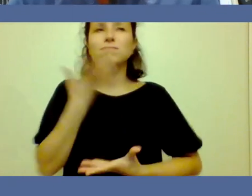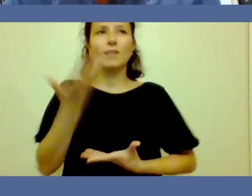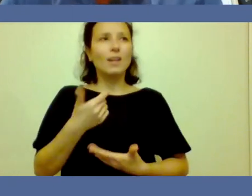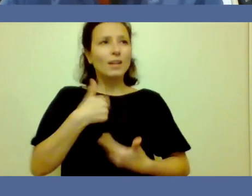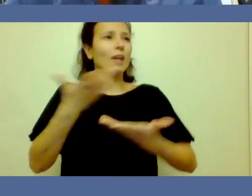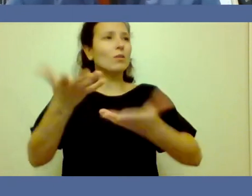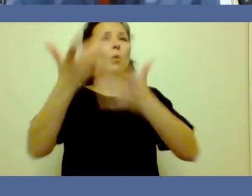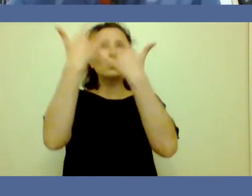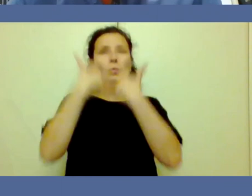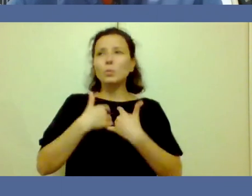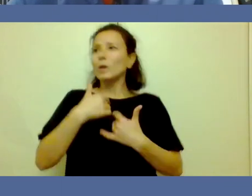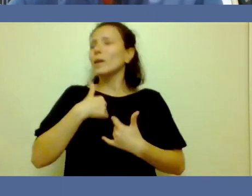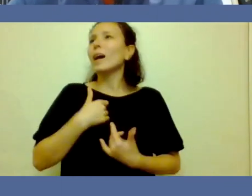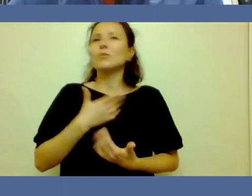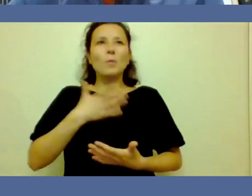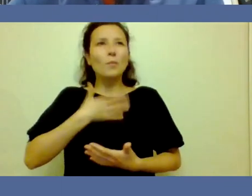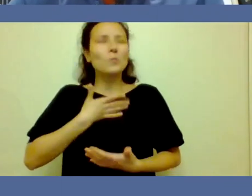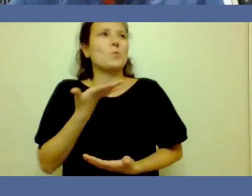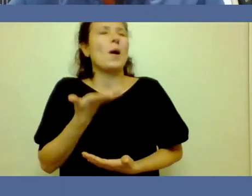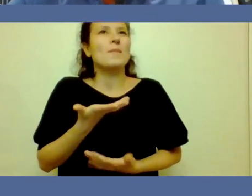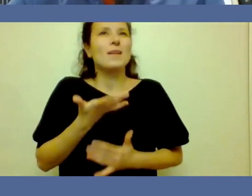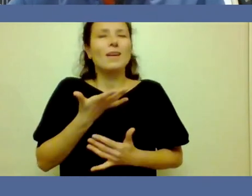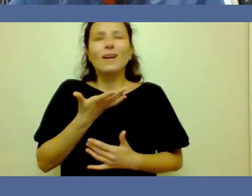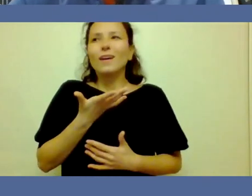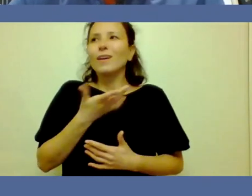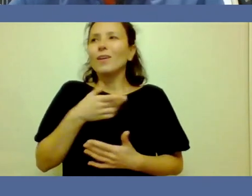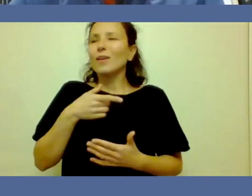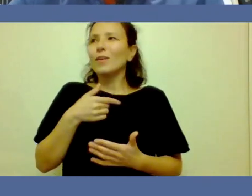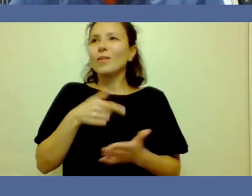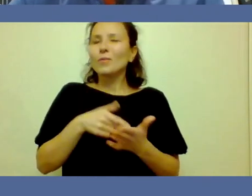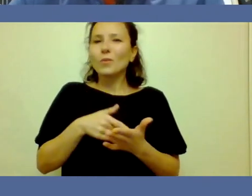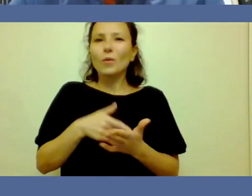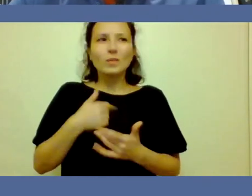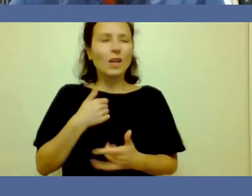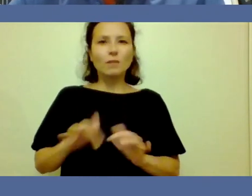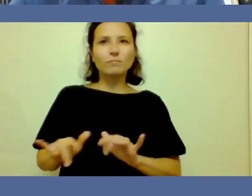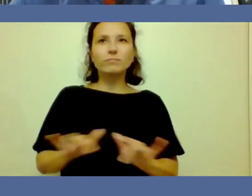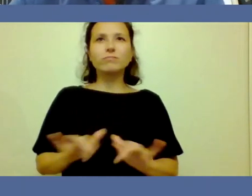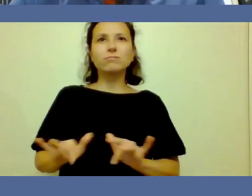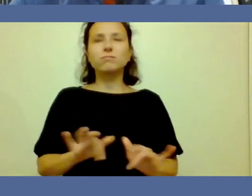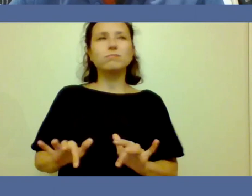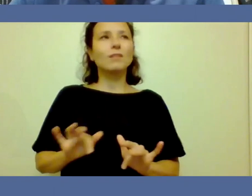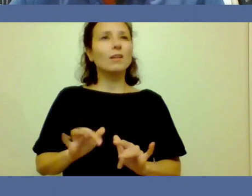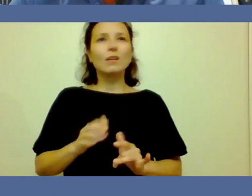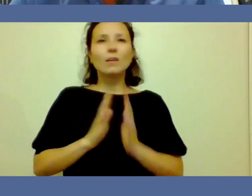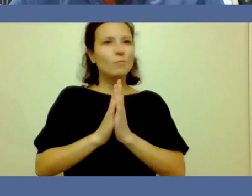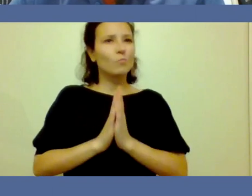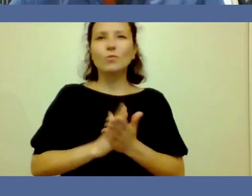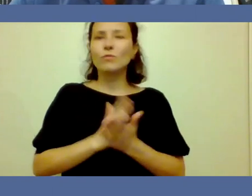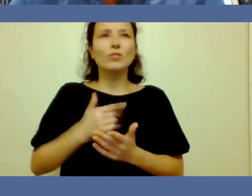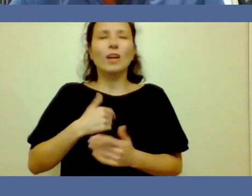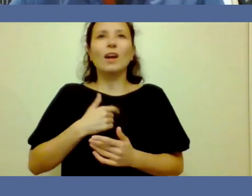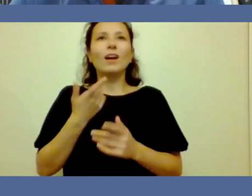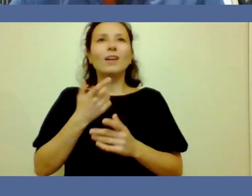jak ja tego zasmakowałam, kiedy jestem w zapisie, to pan mi uwierzy, ja nie odczuwam upływu